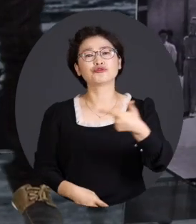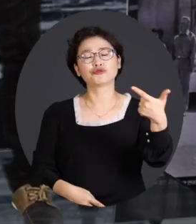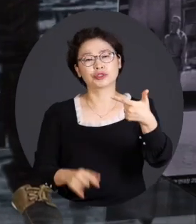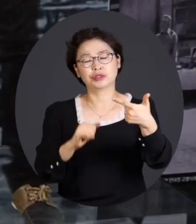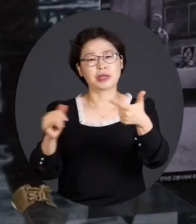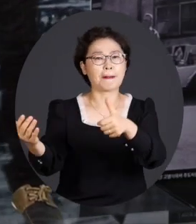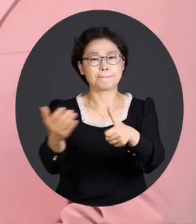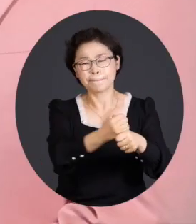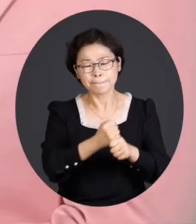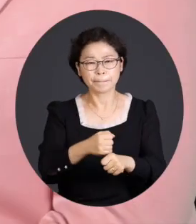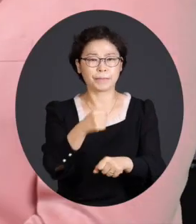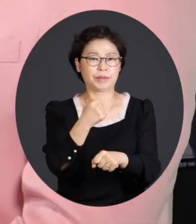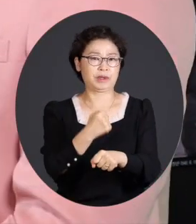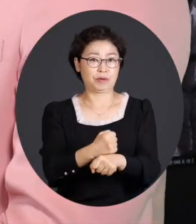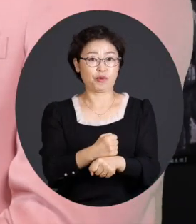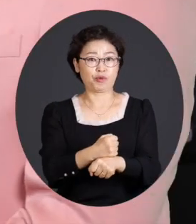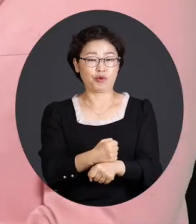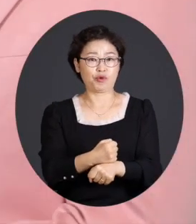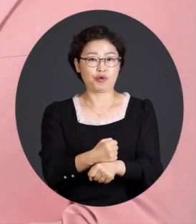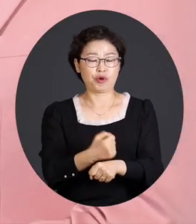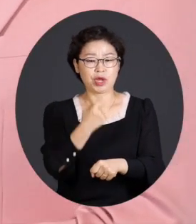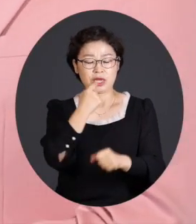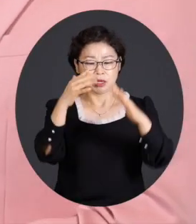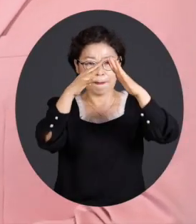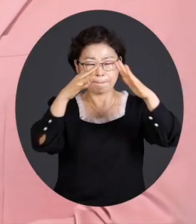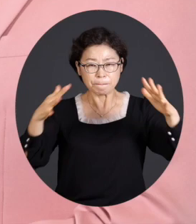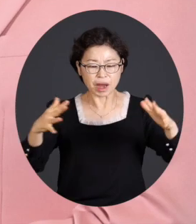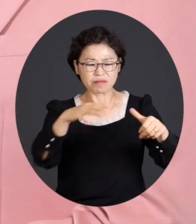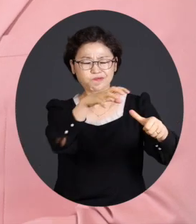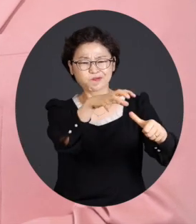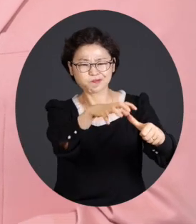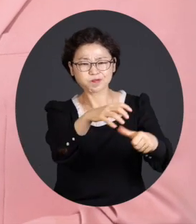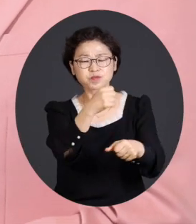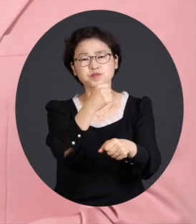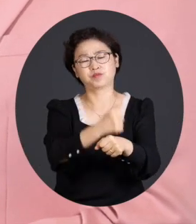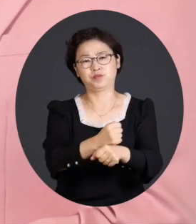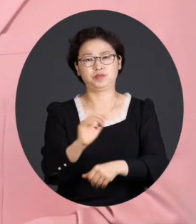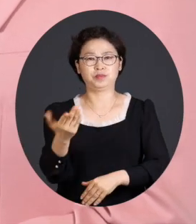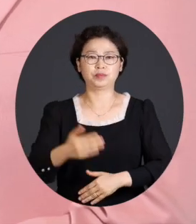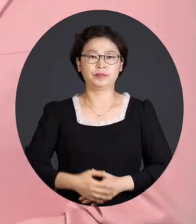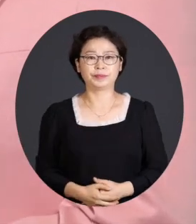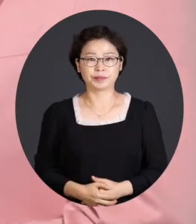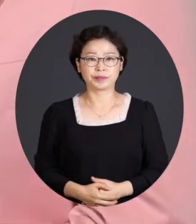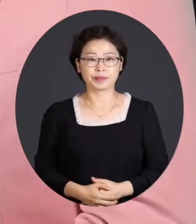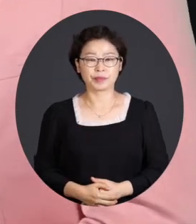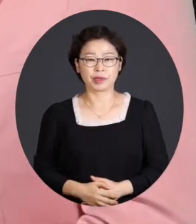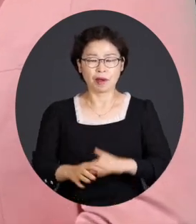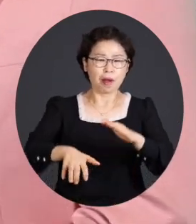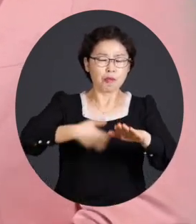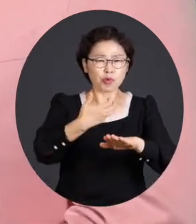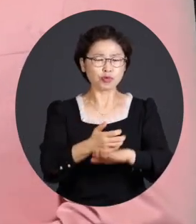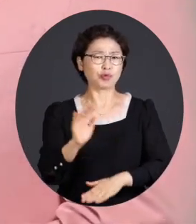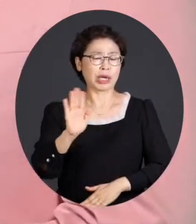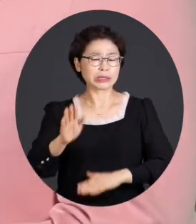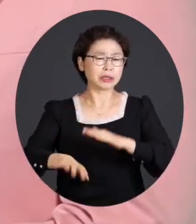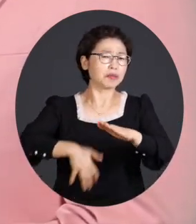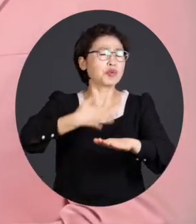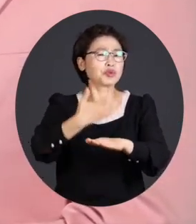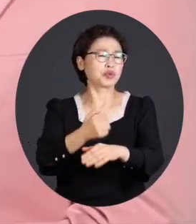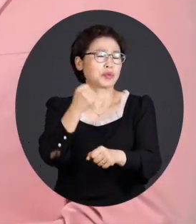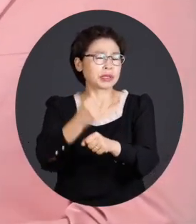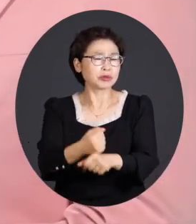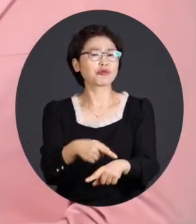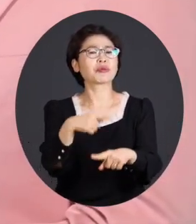명을 잡아들이고 천막 수용소까지 만들어 가둬놓습니다. 이 폭도 아닌 폭도를 양산한